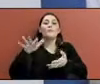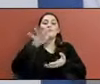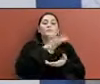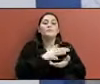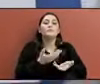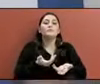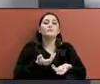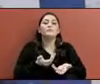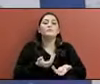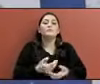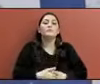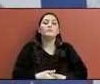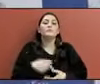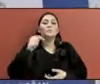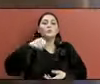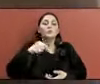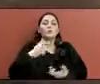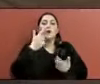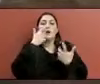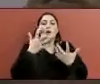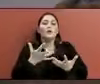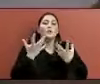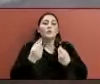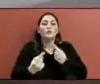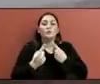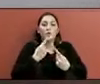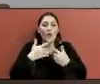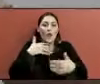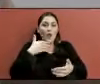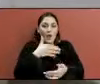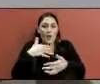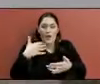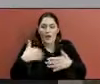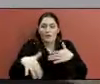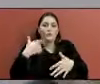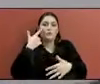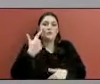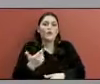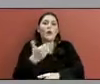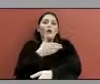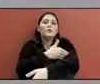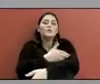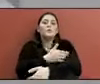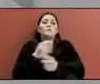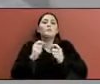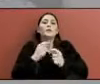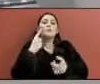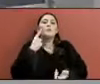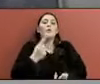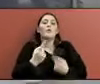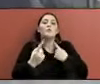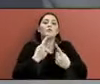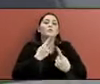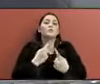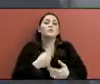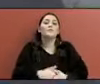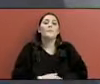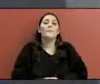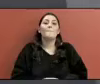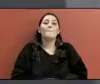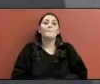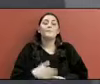Birimlerimizden birisi ve bugün ağırlıklı olarak konuşacağımız Engelli Hizmetleri birimimiz. Engelli Hizmetleri birimimizin